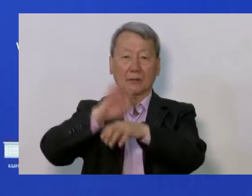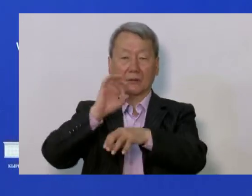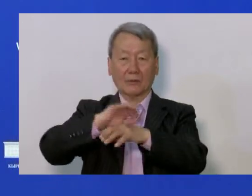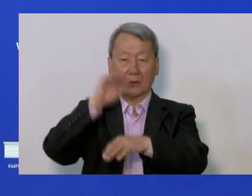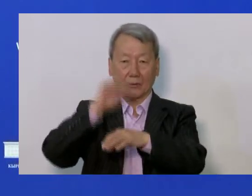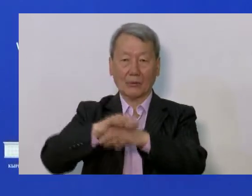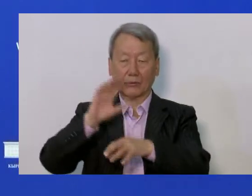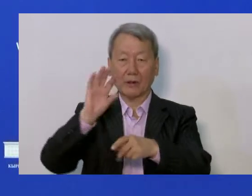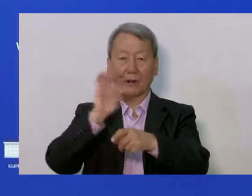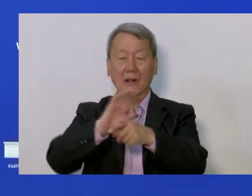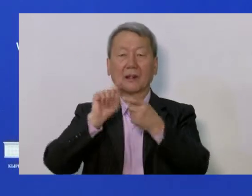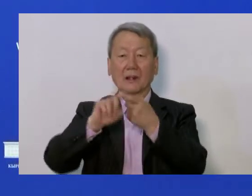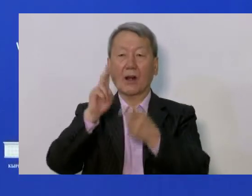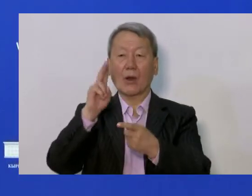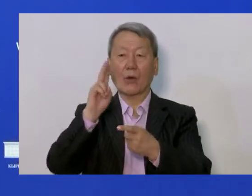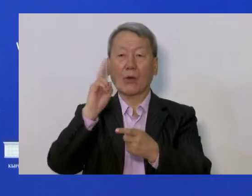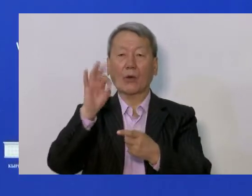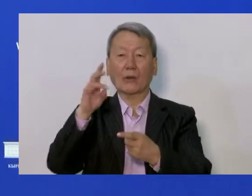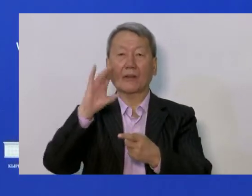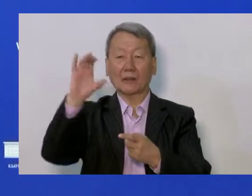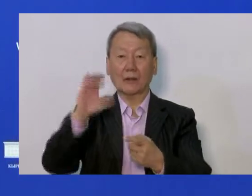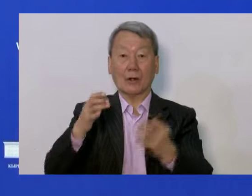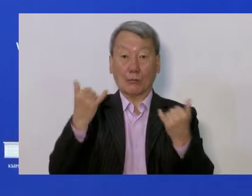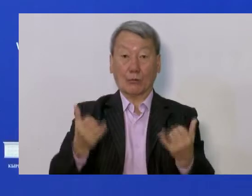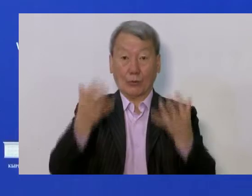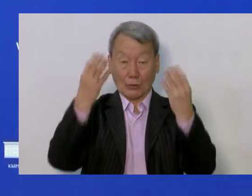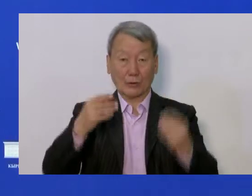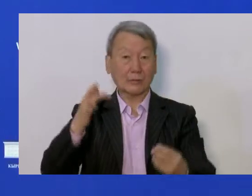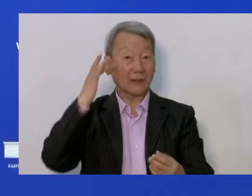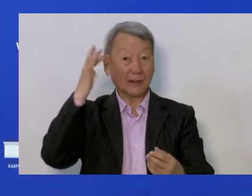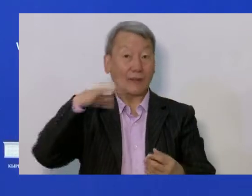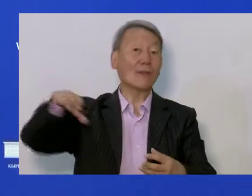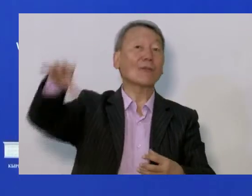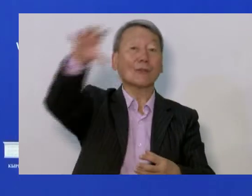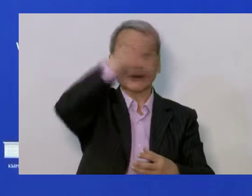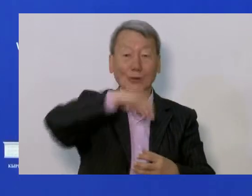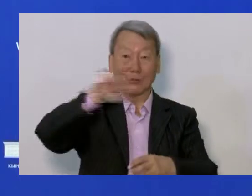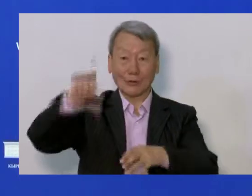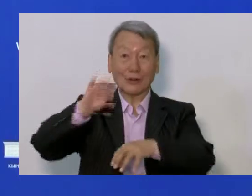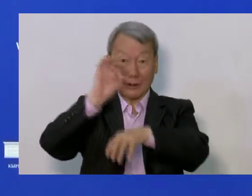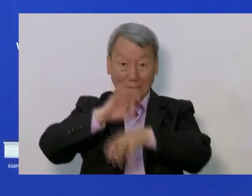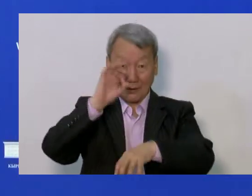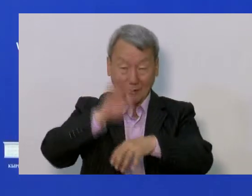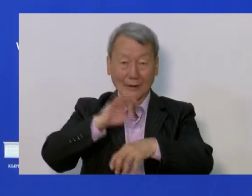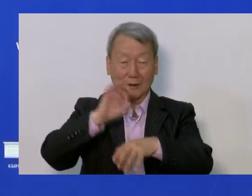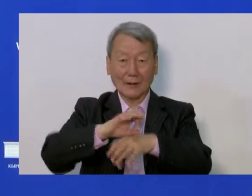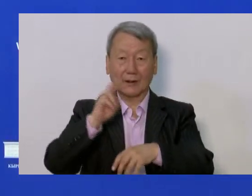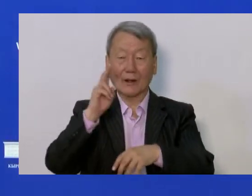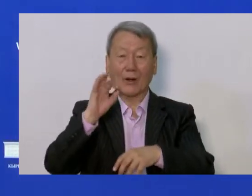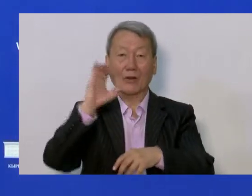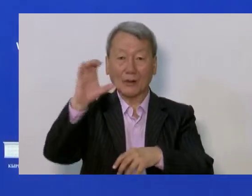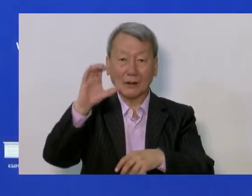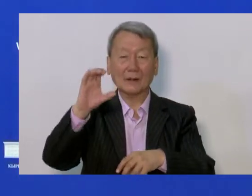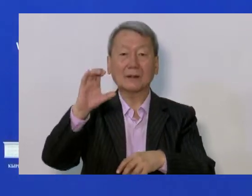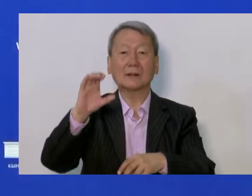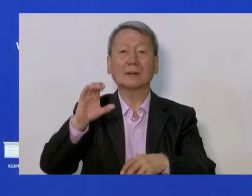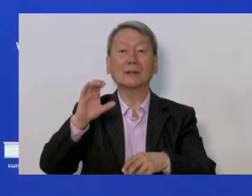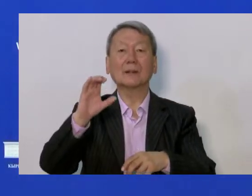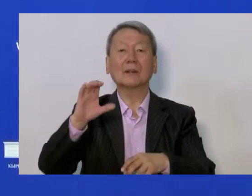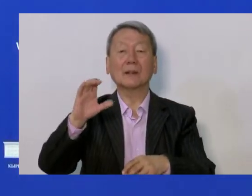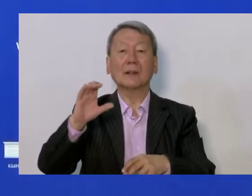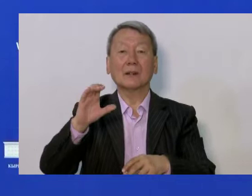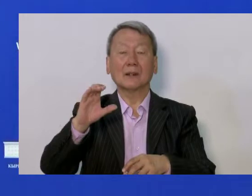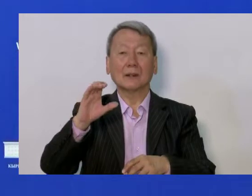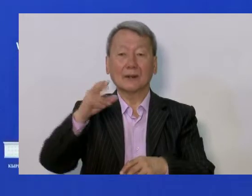ушу COVID-19-дуку. Ошентип бүгүнкү күндө Кыргызстанда тастыкталган COVID-19 инфекциясын жугузуп алгандардын жалпы